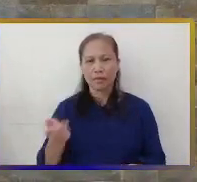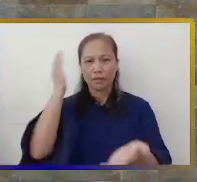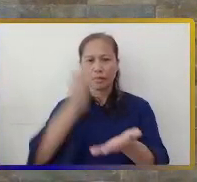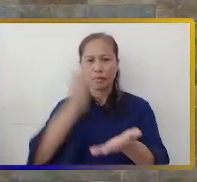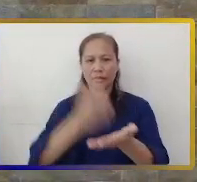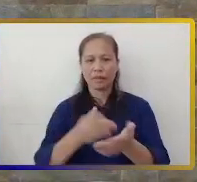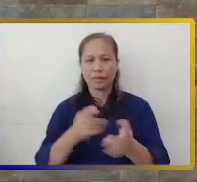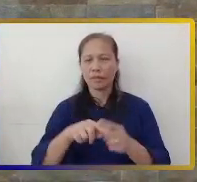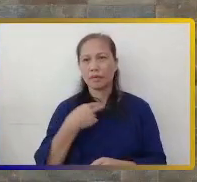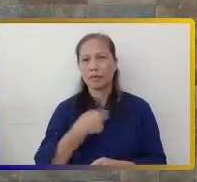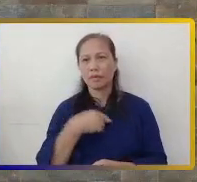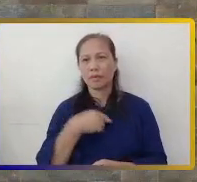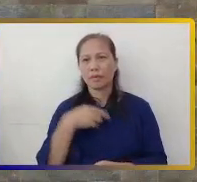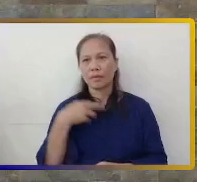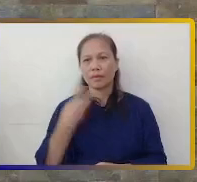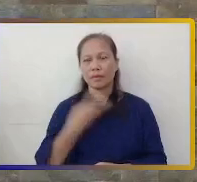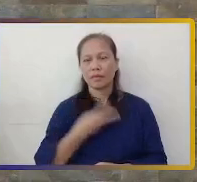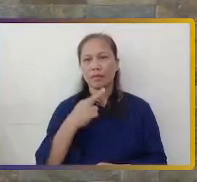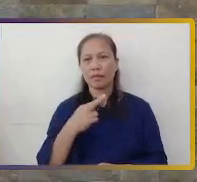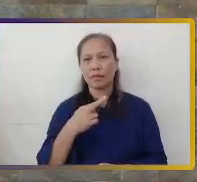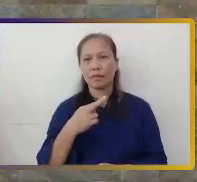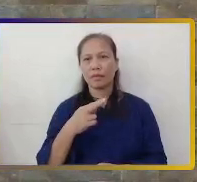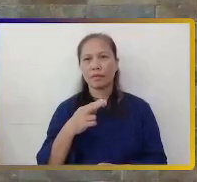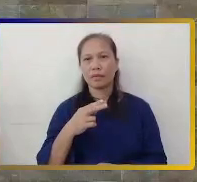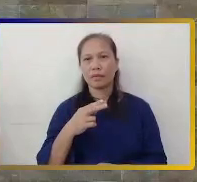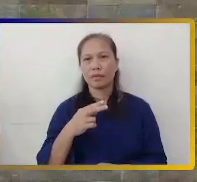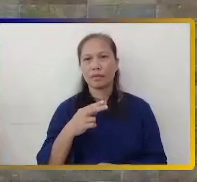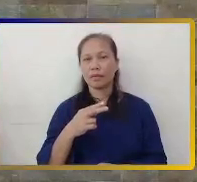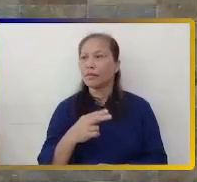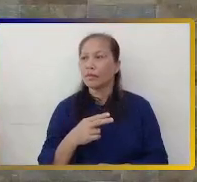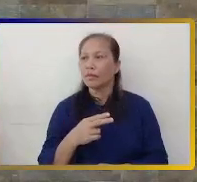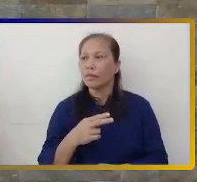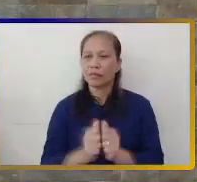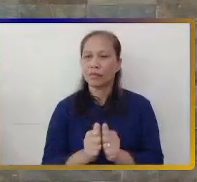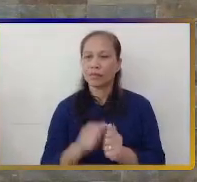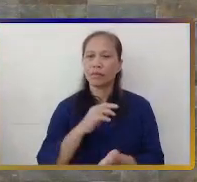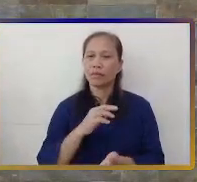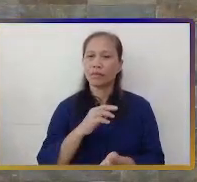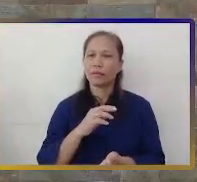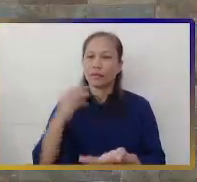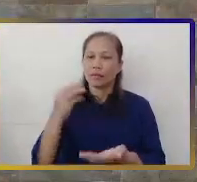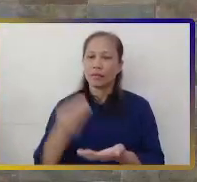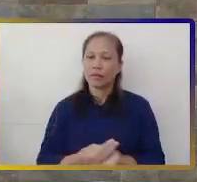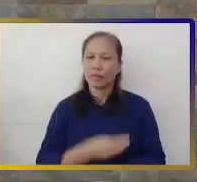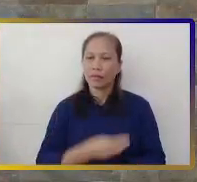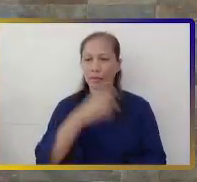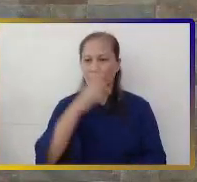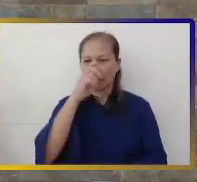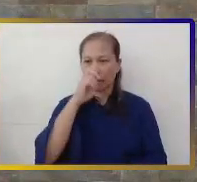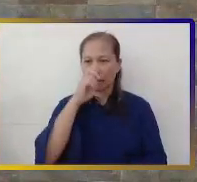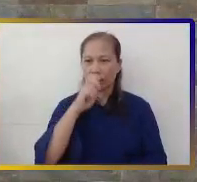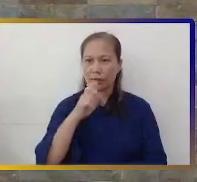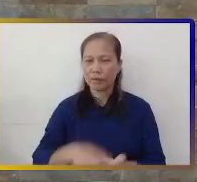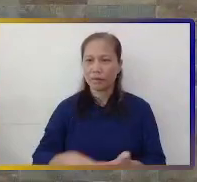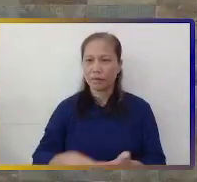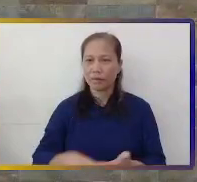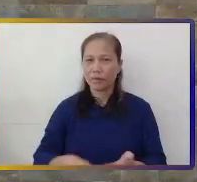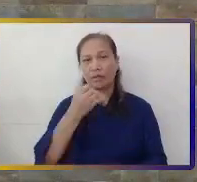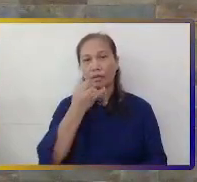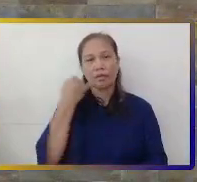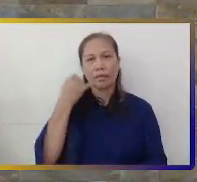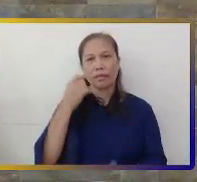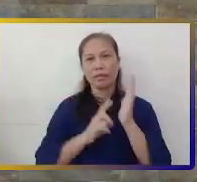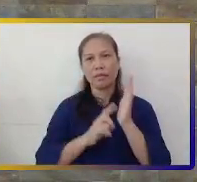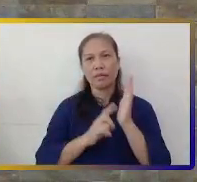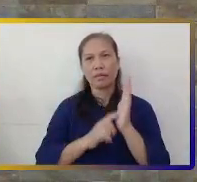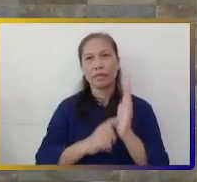age you see kabilang na tayo doon sa modern age kaya ko po sinasabi sa inyo pinapakita sa inyo yan kasi kung nagmula sa panahon